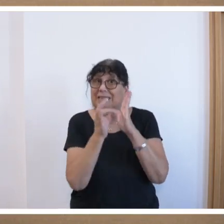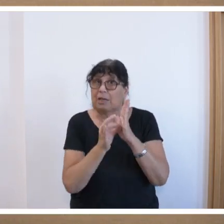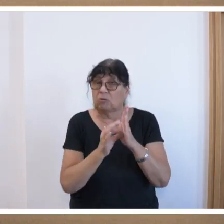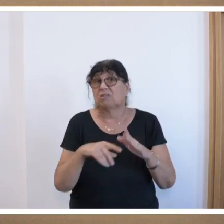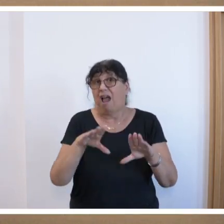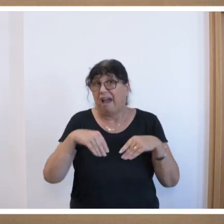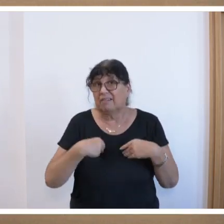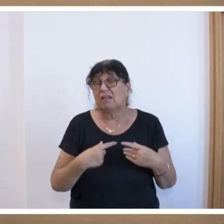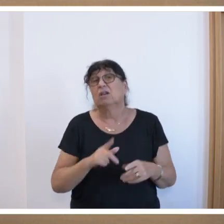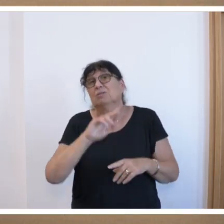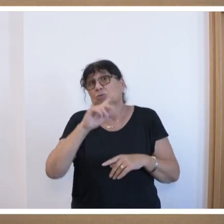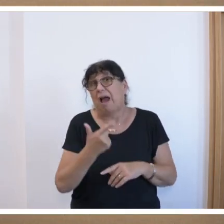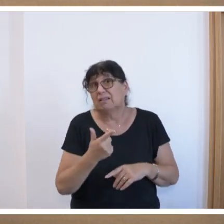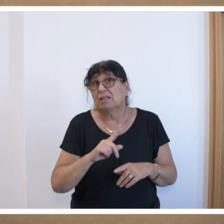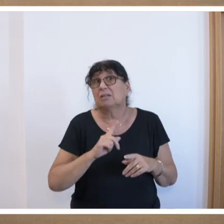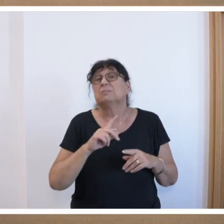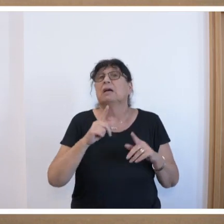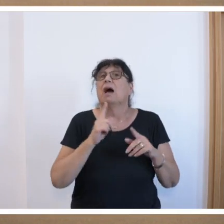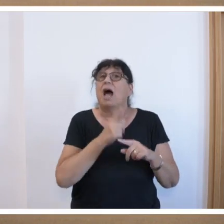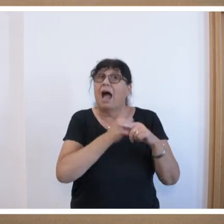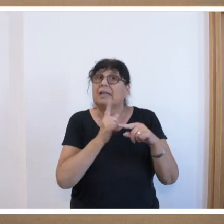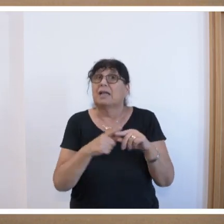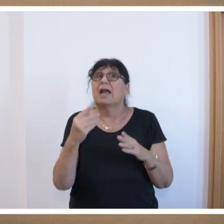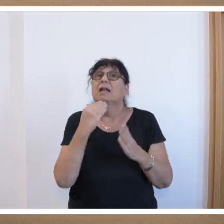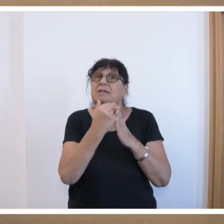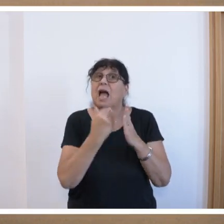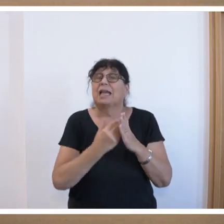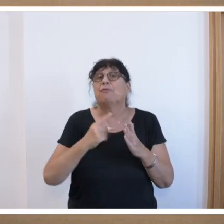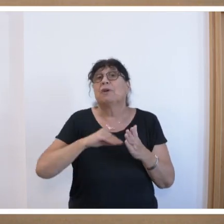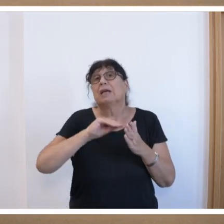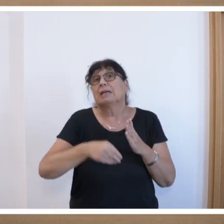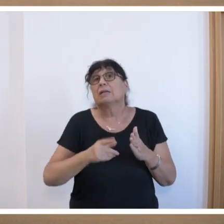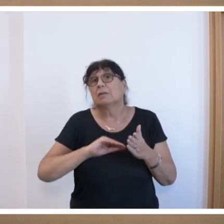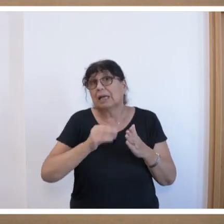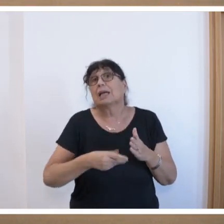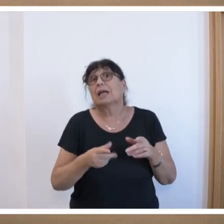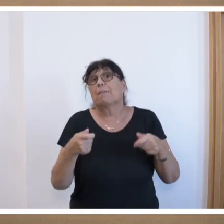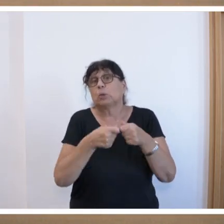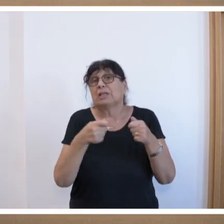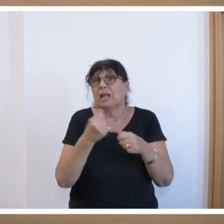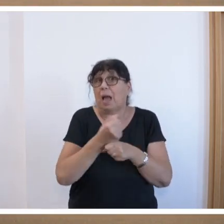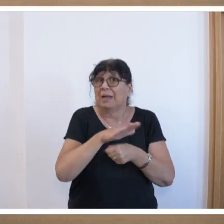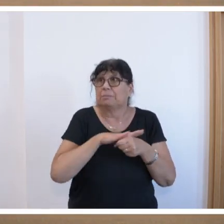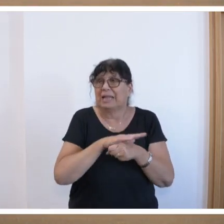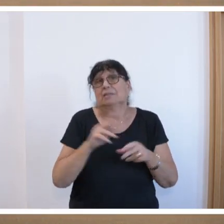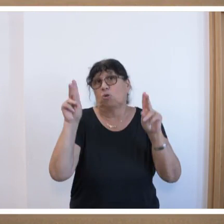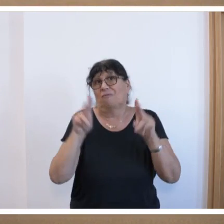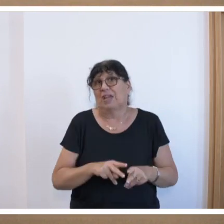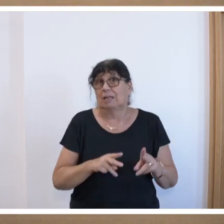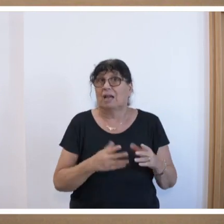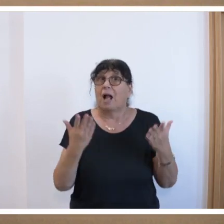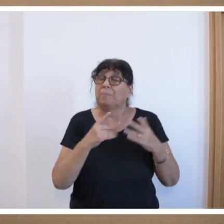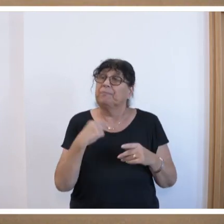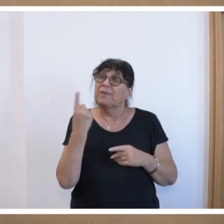hin, zum anderen wird dann der Anteil tarifgebundener Arbeitsplätze weiter zurückgehen. Was wir für die Fleischbranche